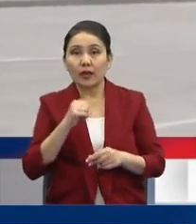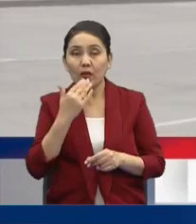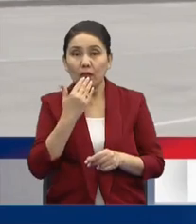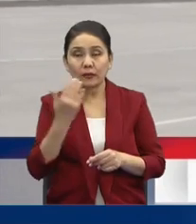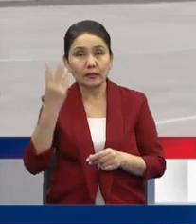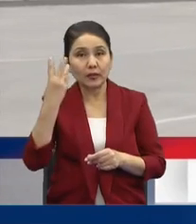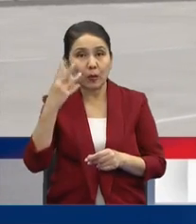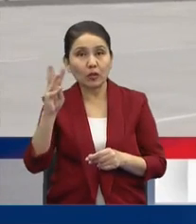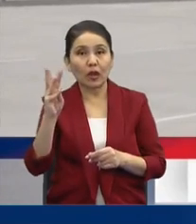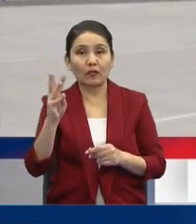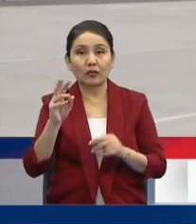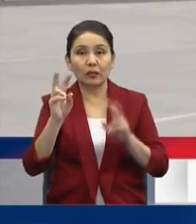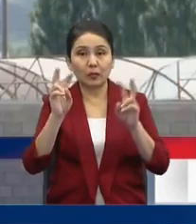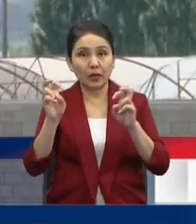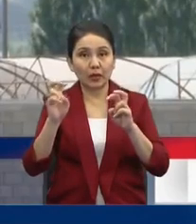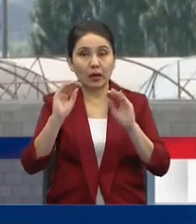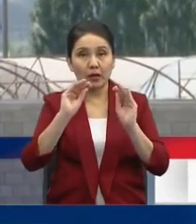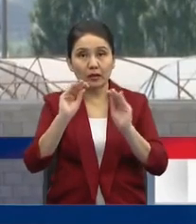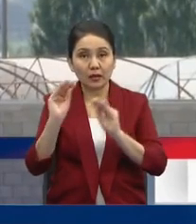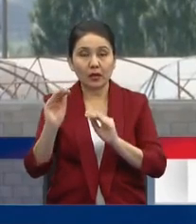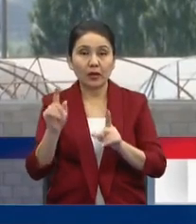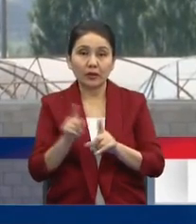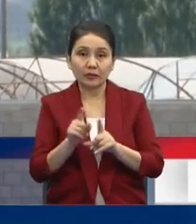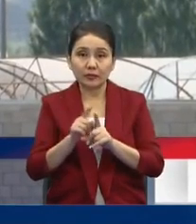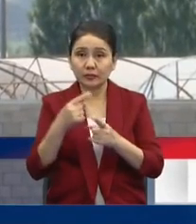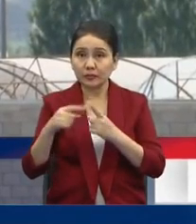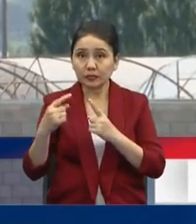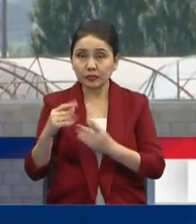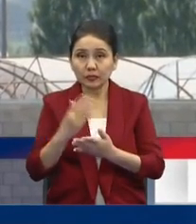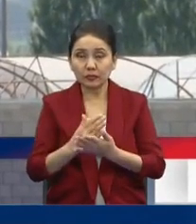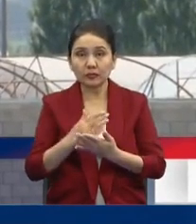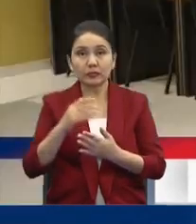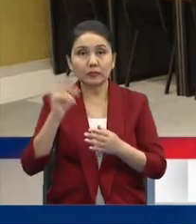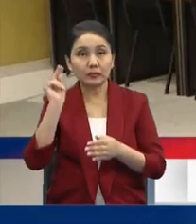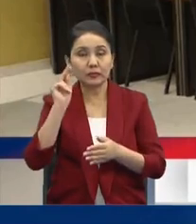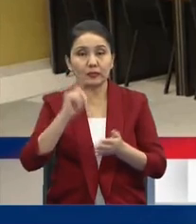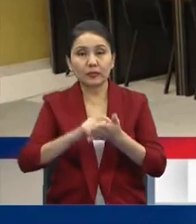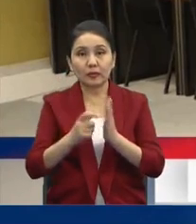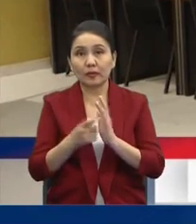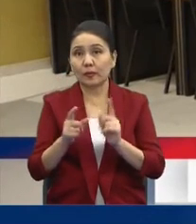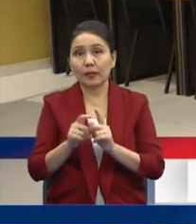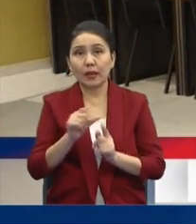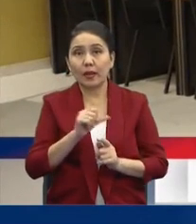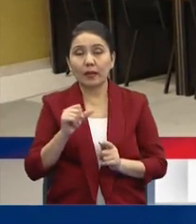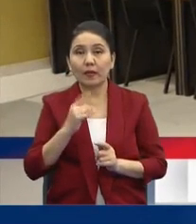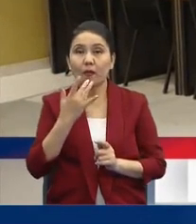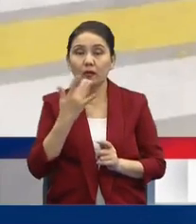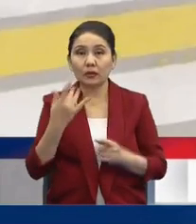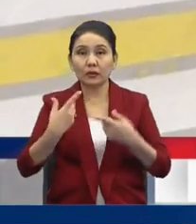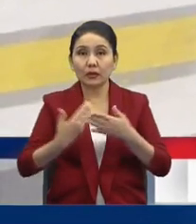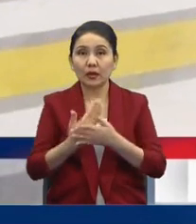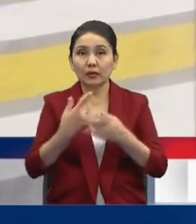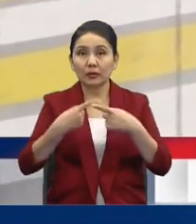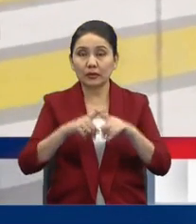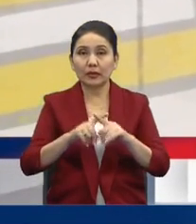zamonaviy yo'l belgilari ancha farq qiladi. Bundan tashqari, misol uchun o'quv sinf xonalarida ham eng oxirgi texnologiyalar